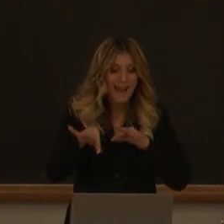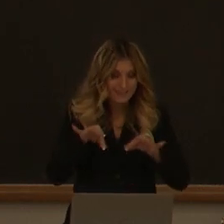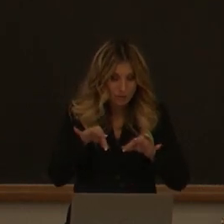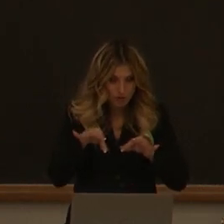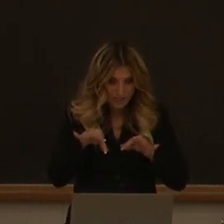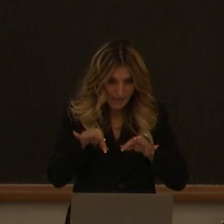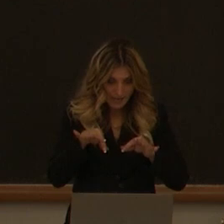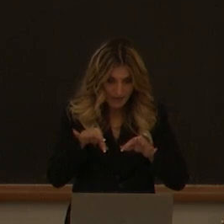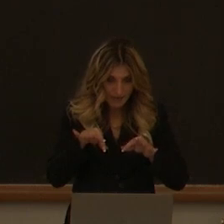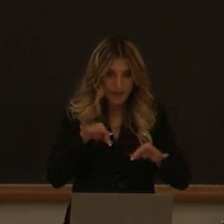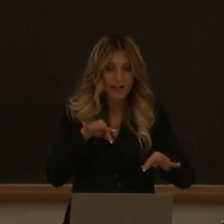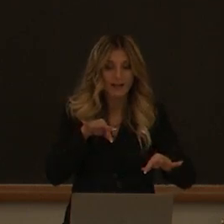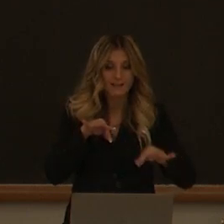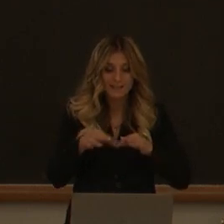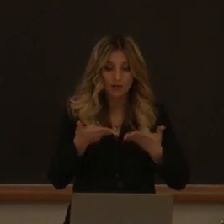facendo